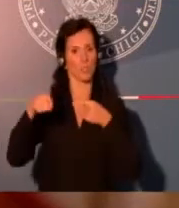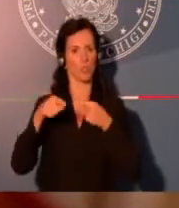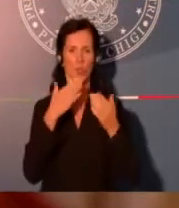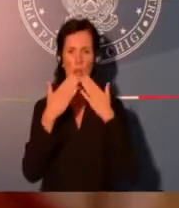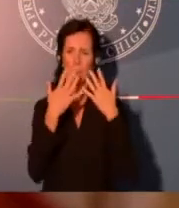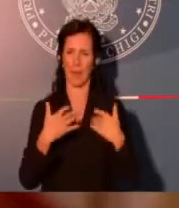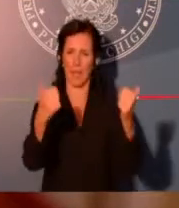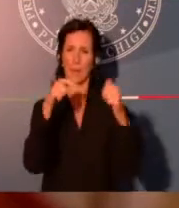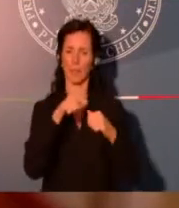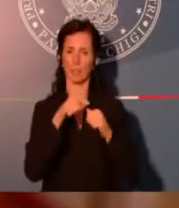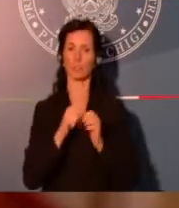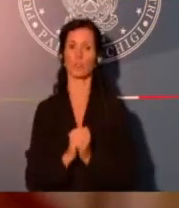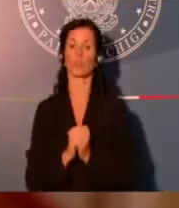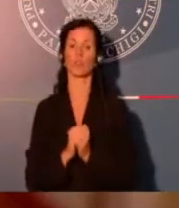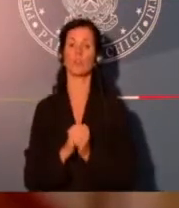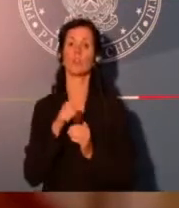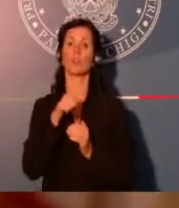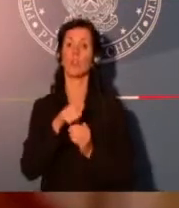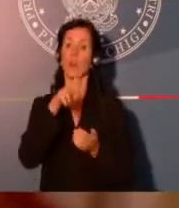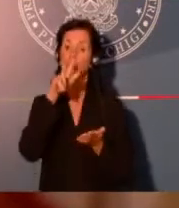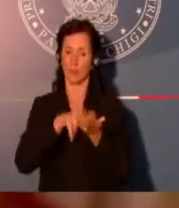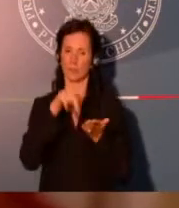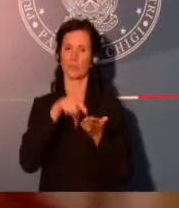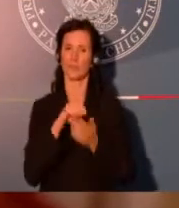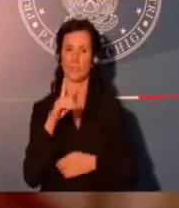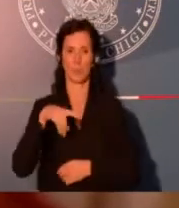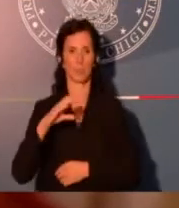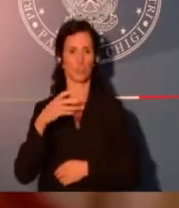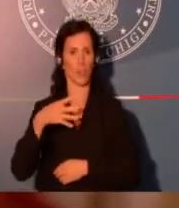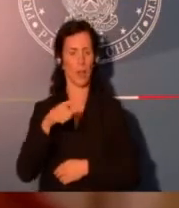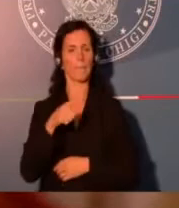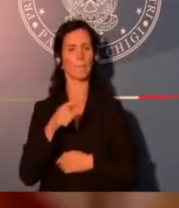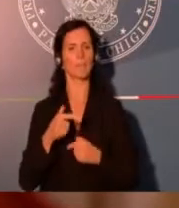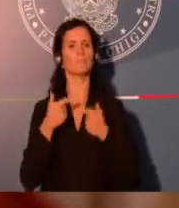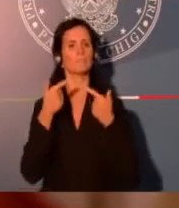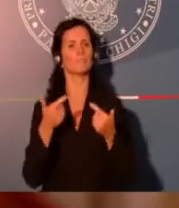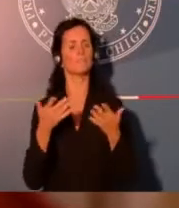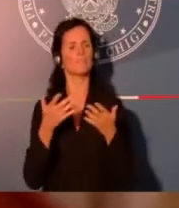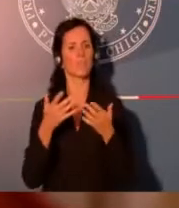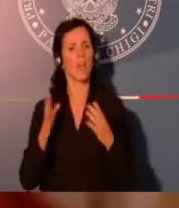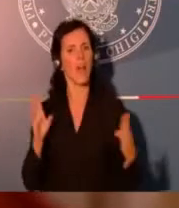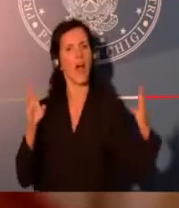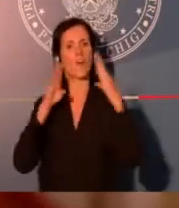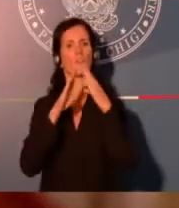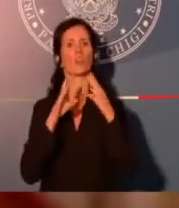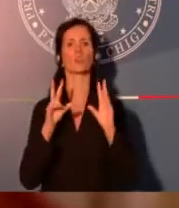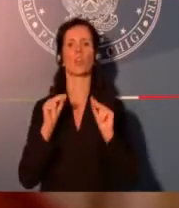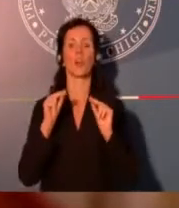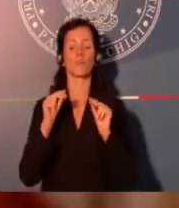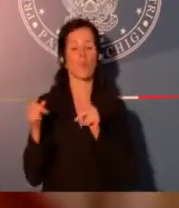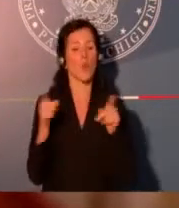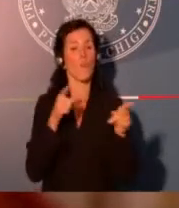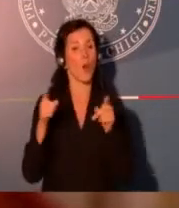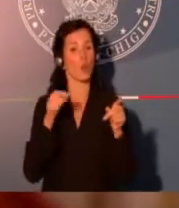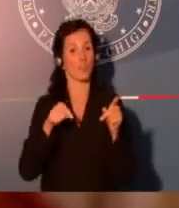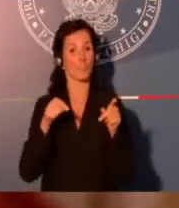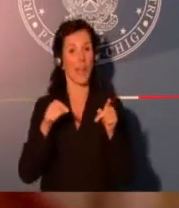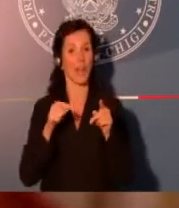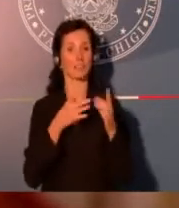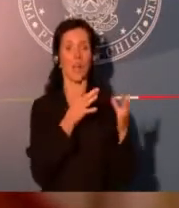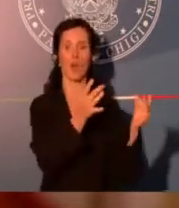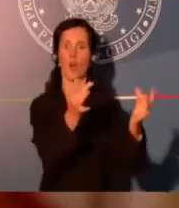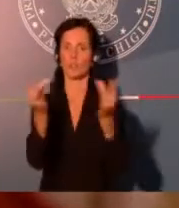Questo provvedimento dovrà consentirci di affrontare questa nuova ondata di contagi che sta